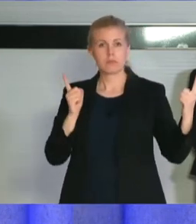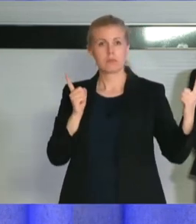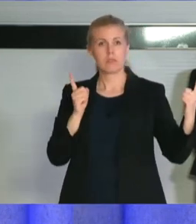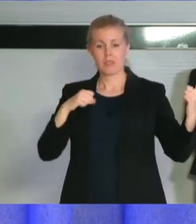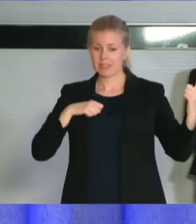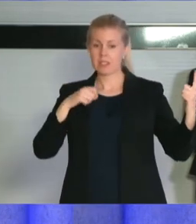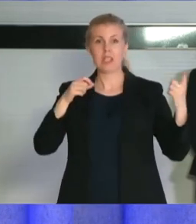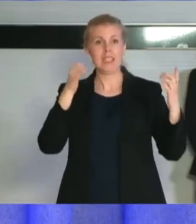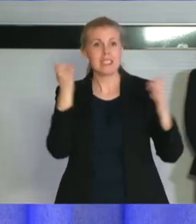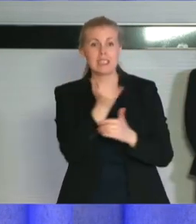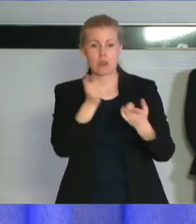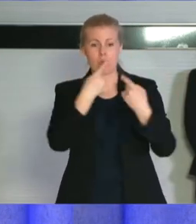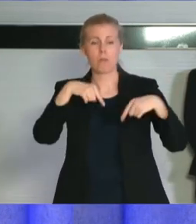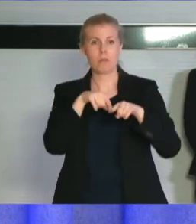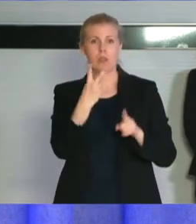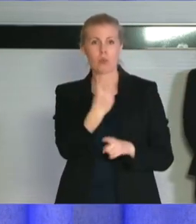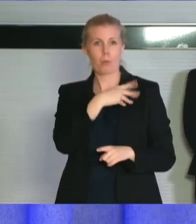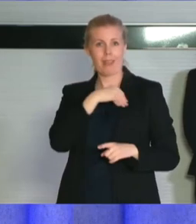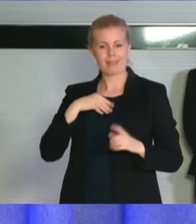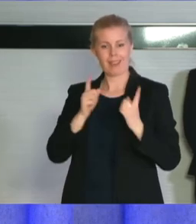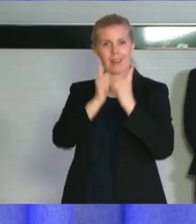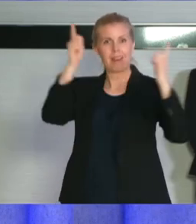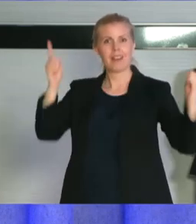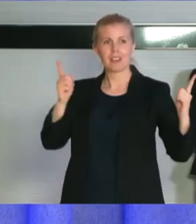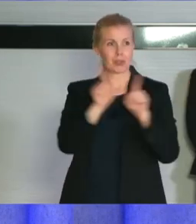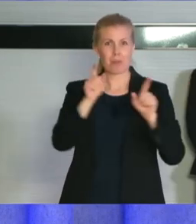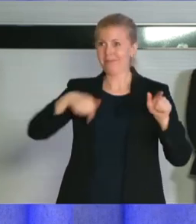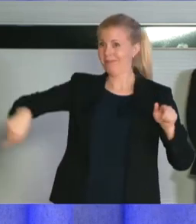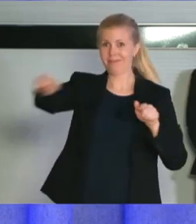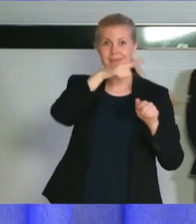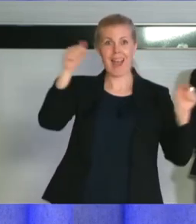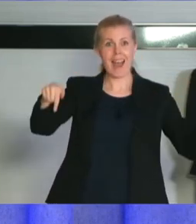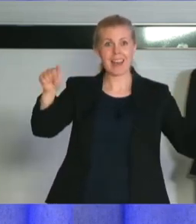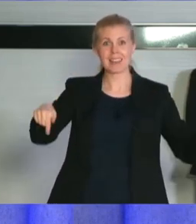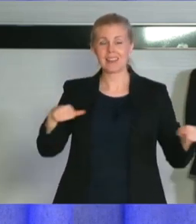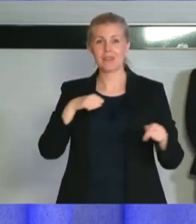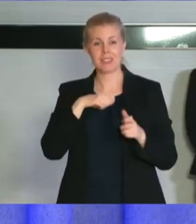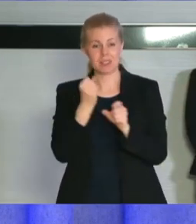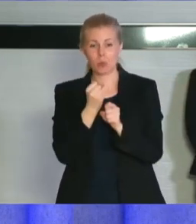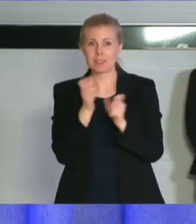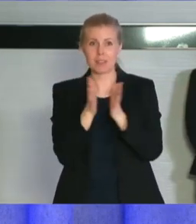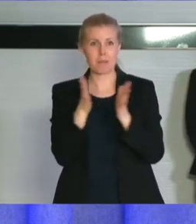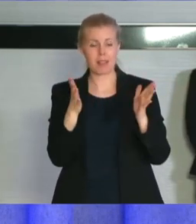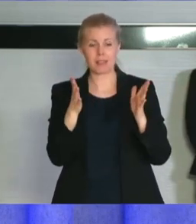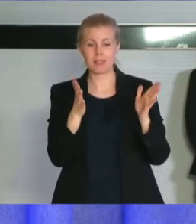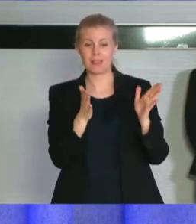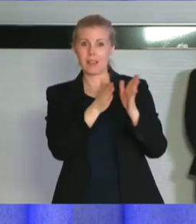rom, sånn som dere blir plassert ut her, hvis du skal sitte og jobbe sammen over en periode.